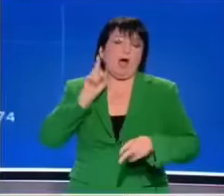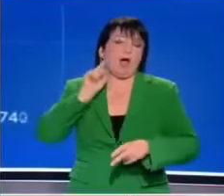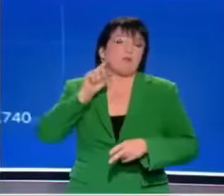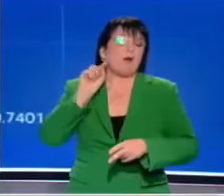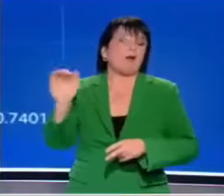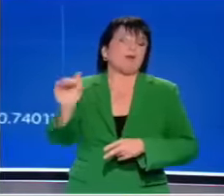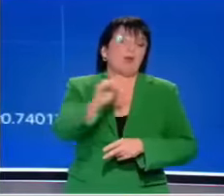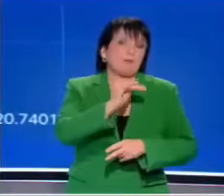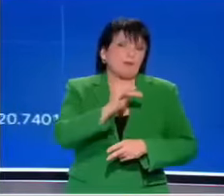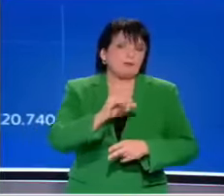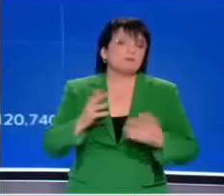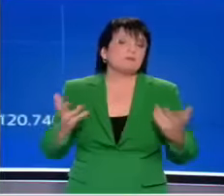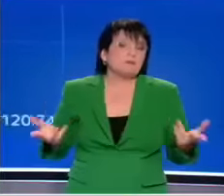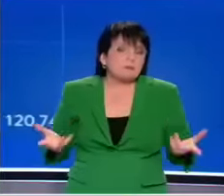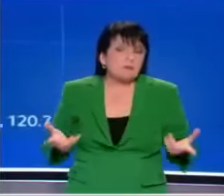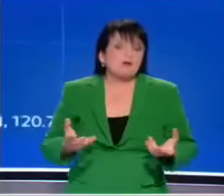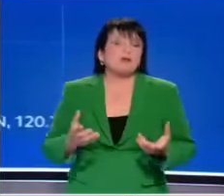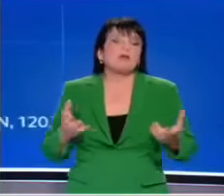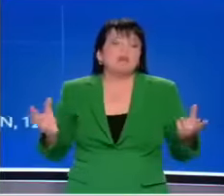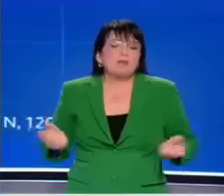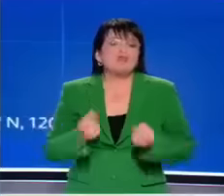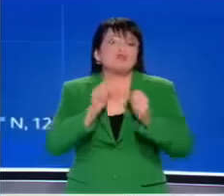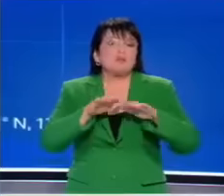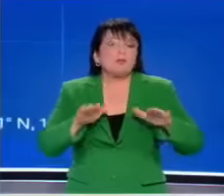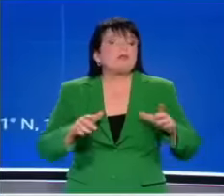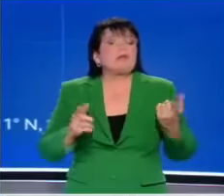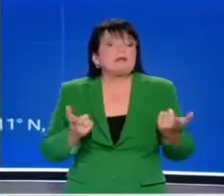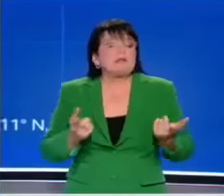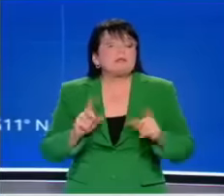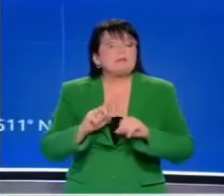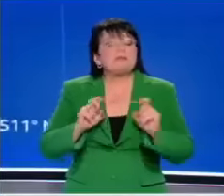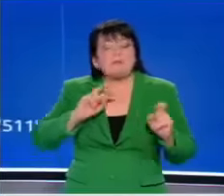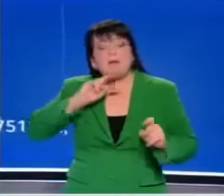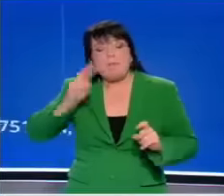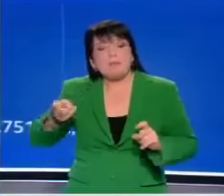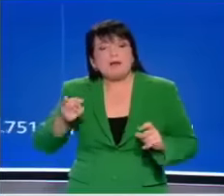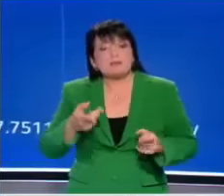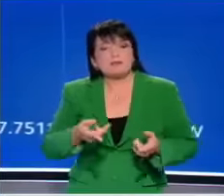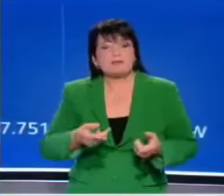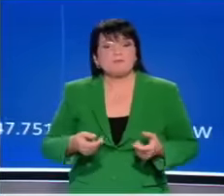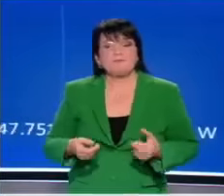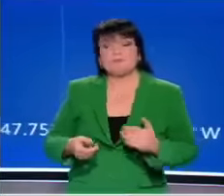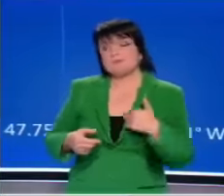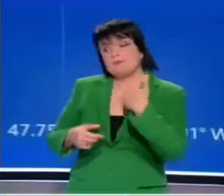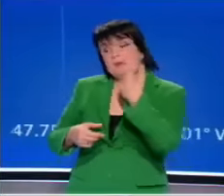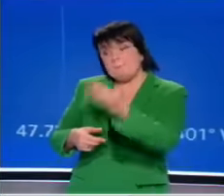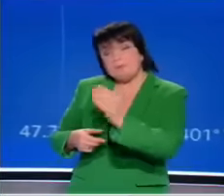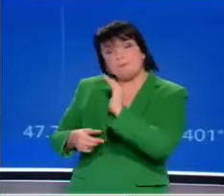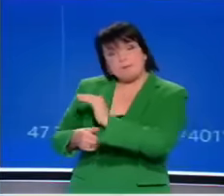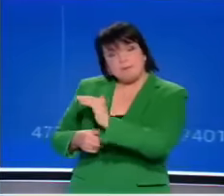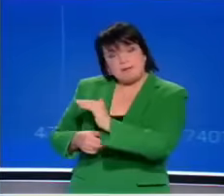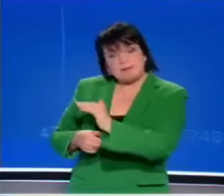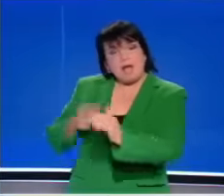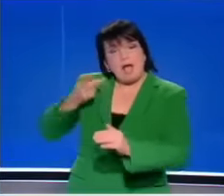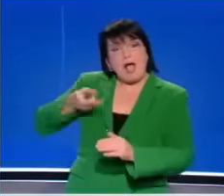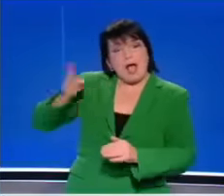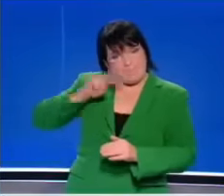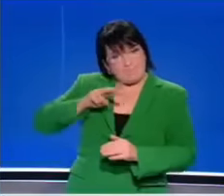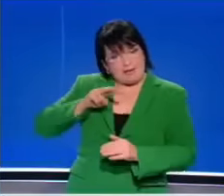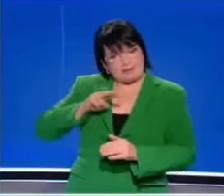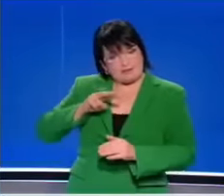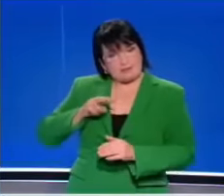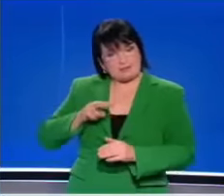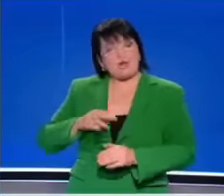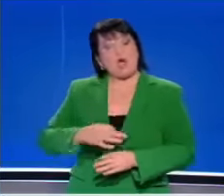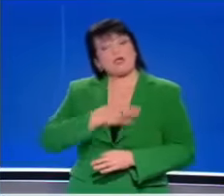τις προειδοποίησης ο κώστας καραμανλής αν θα α ζώσαν τατα παιδιά πάντως ένα απ τα ερωτήματα που θέσατε κή συνάντηση ναι ακριβώς απάντησε σε αυτό ο